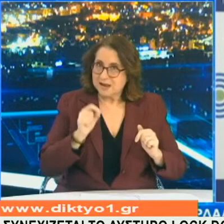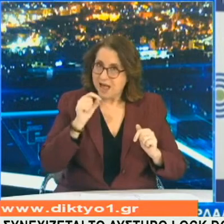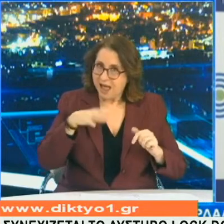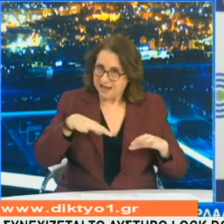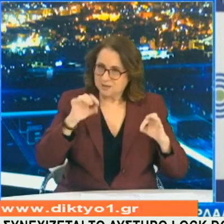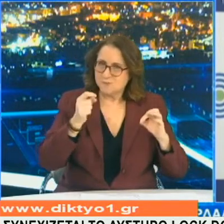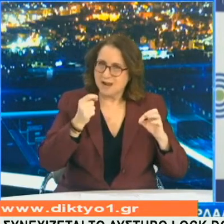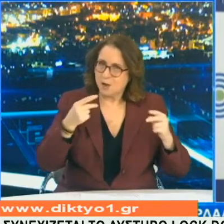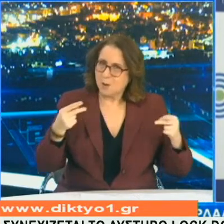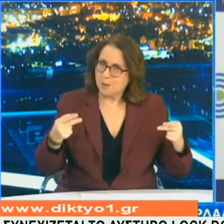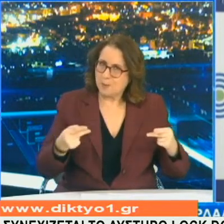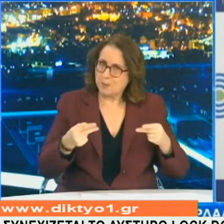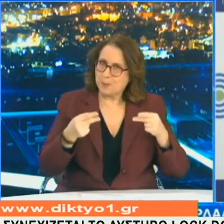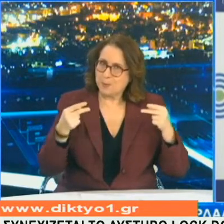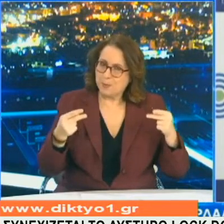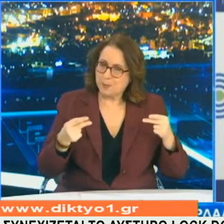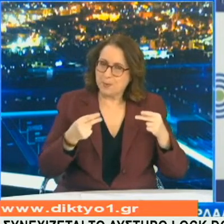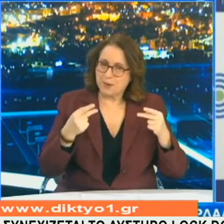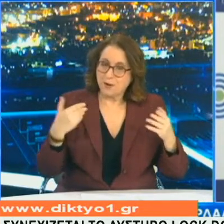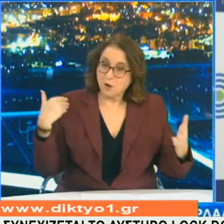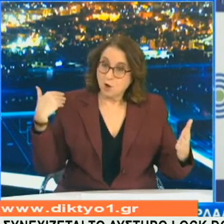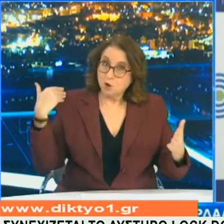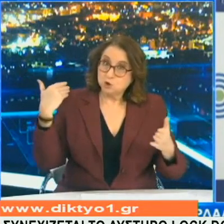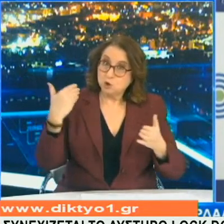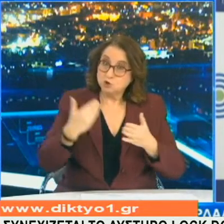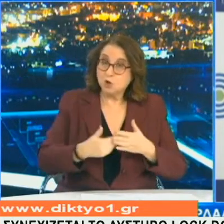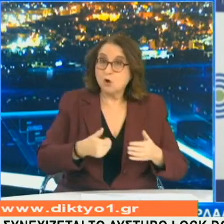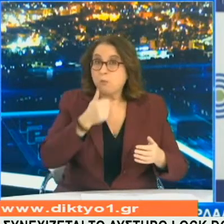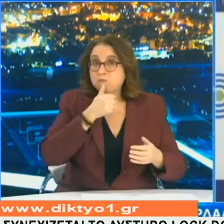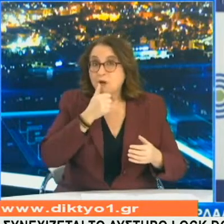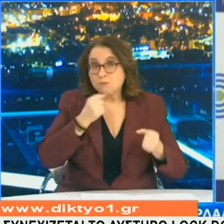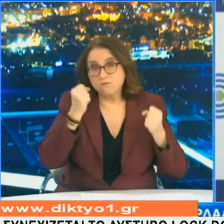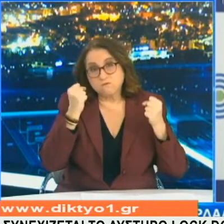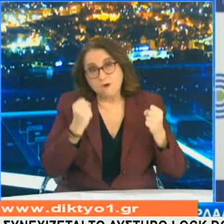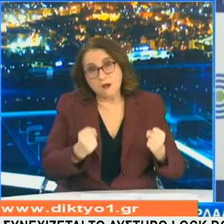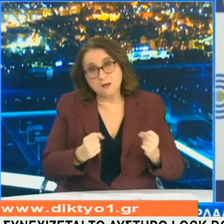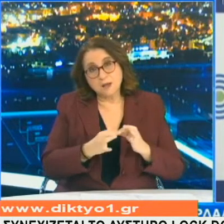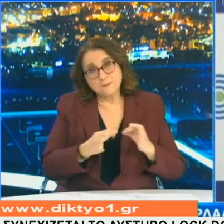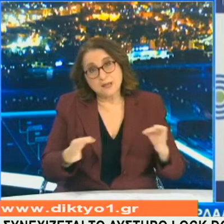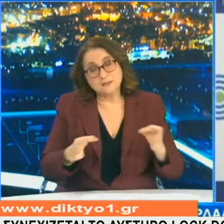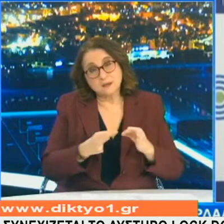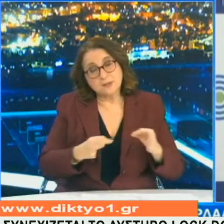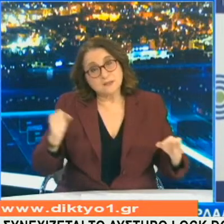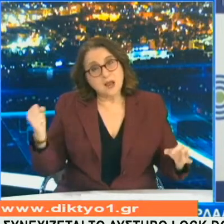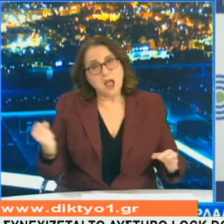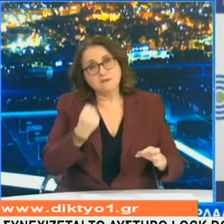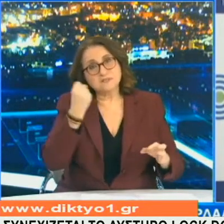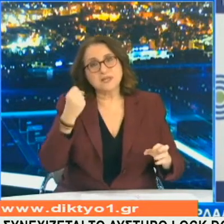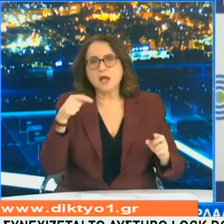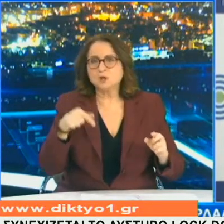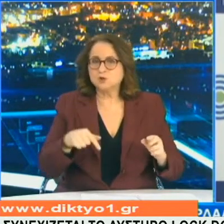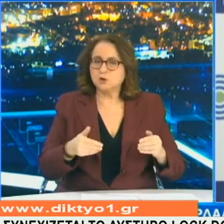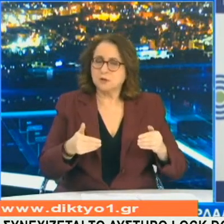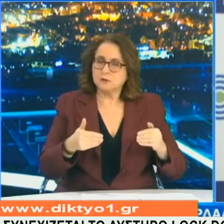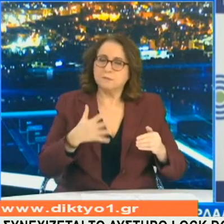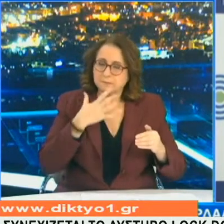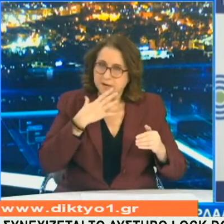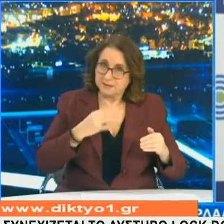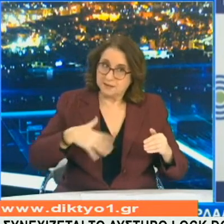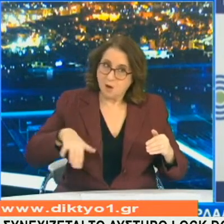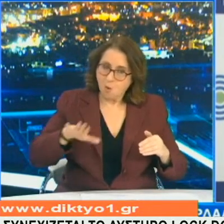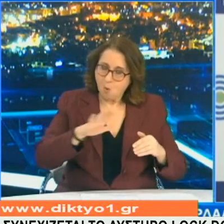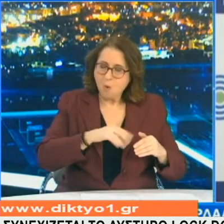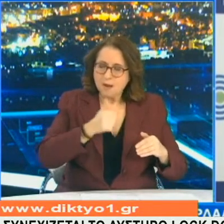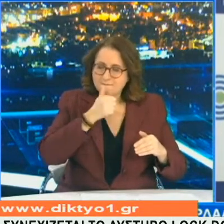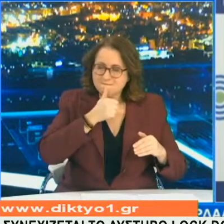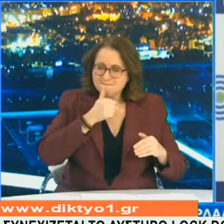περιοριστικών μέτρων που τόσο καιρό έχουμε εφαρμόσει στη χώρα, με συνέπεια, με μεγάλη προσήλωση αλλά και με μεγάλο κόστος για όλους μας. Οι